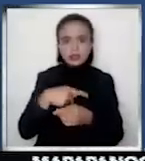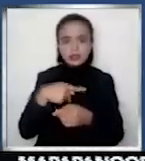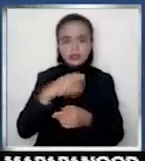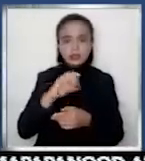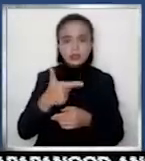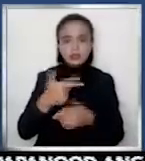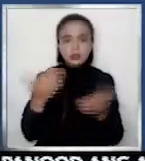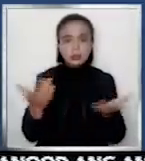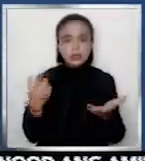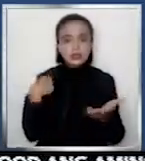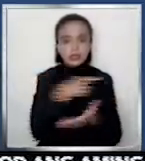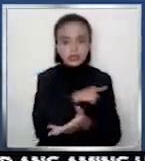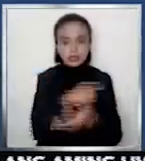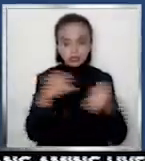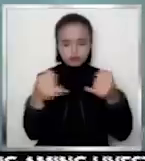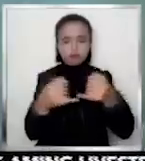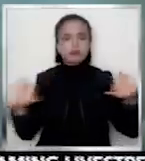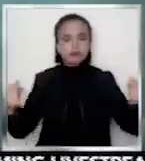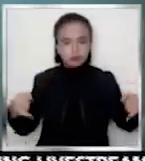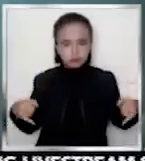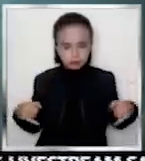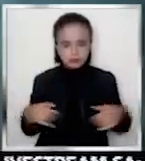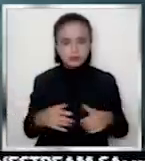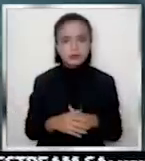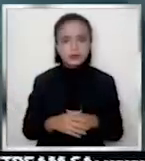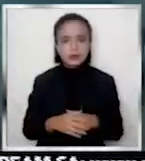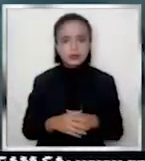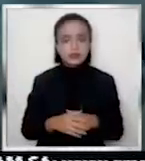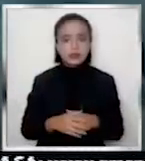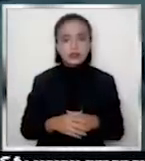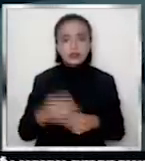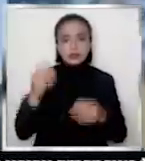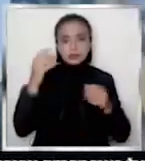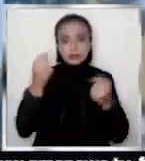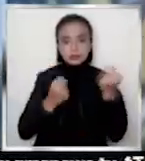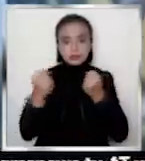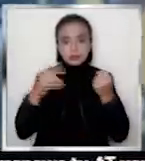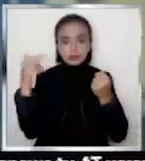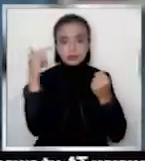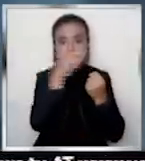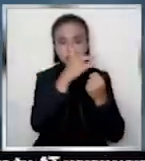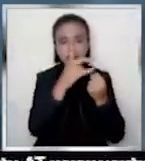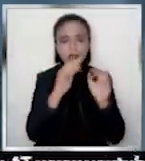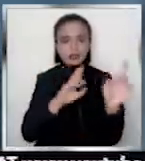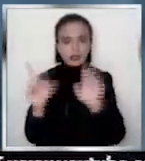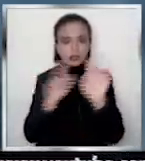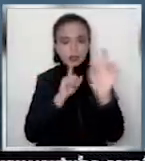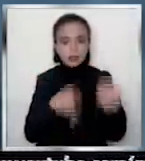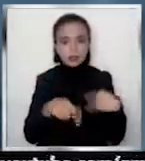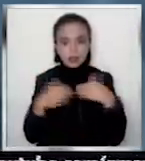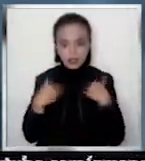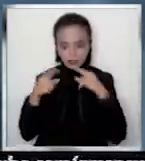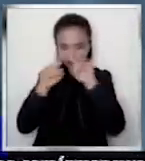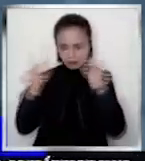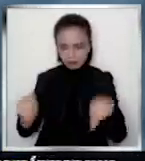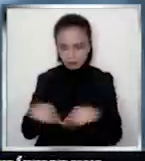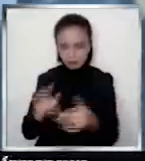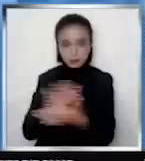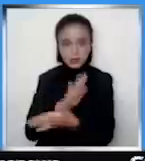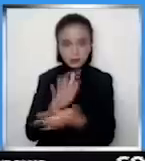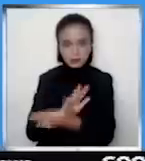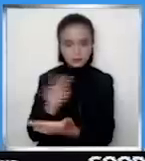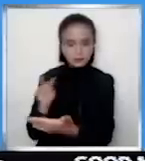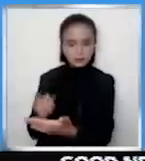ating Exclusive Economic Zone. Handa naman ang mga piloto sa kanilang isasagot na nakasulat sa isang papel na kanilang binabasa sa